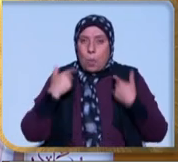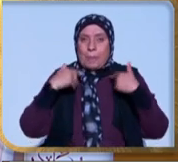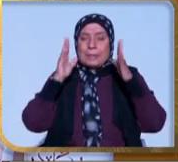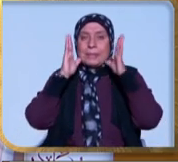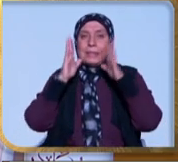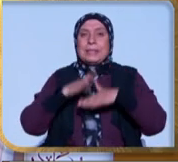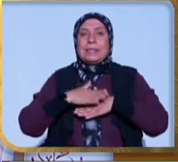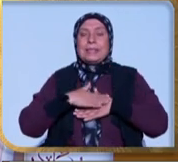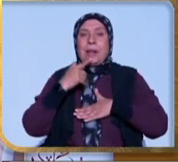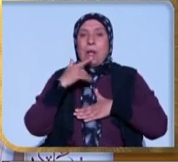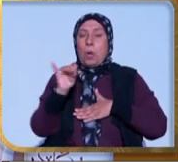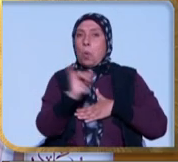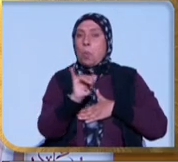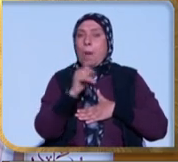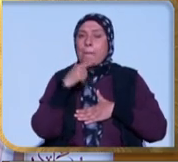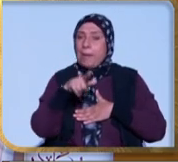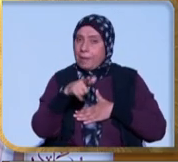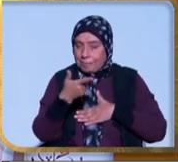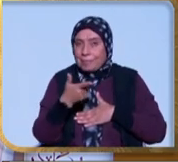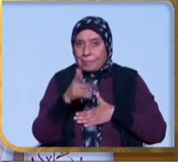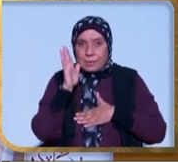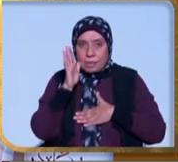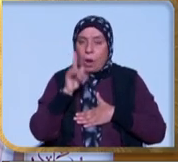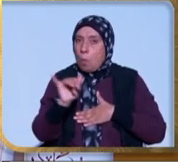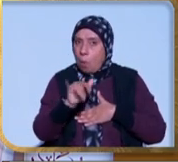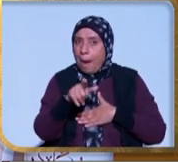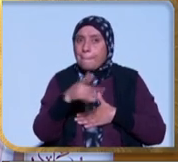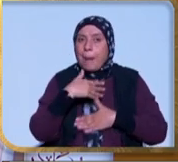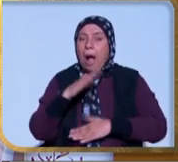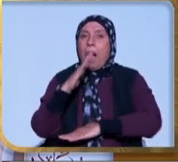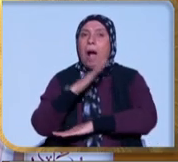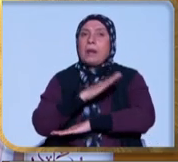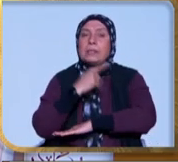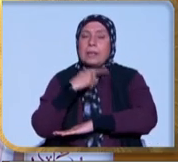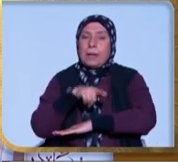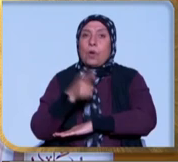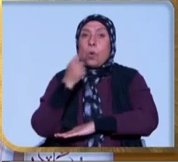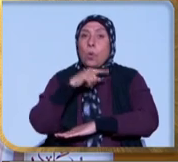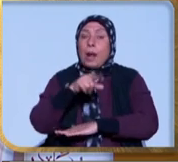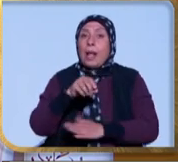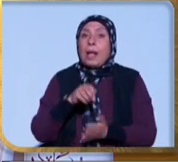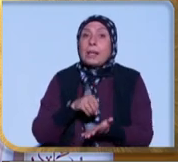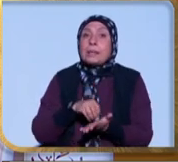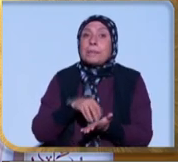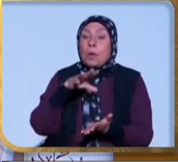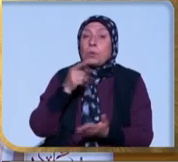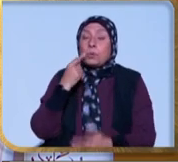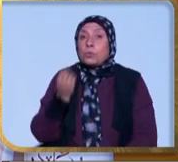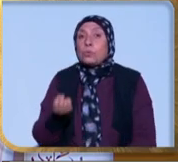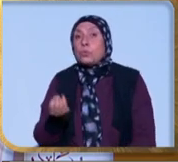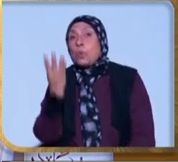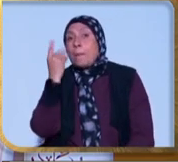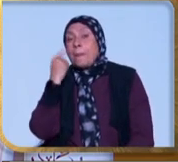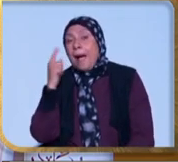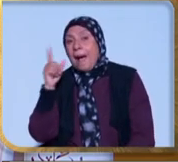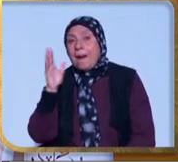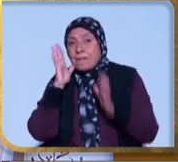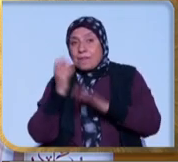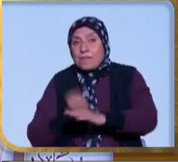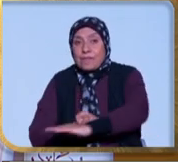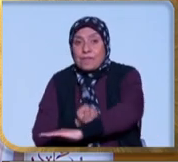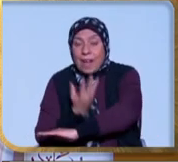وده لخطوره امر الصلاه، وكذلك انه مبدا النهار بتاعنا ابتدينا بصلاه وختمنا